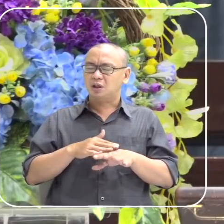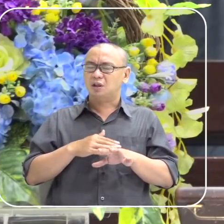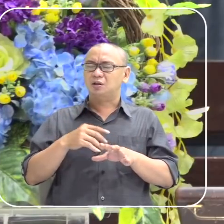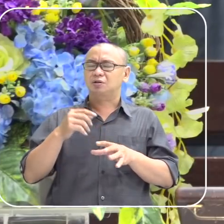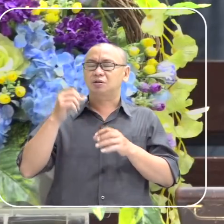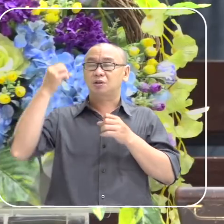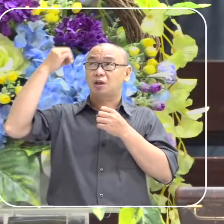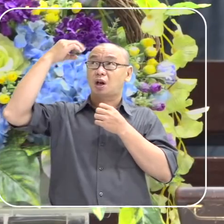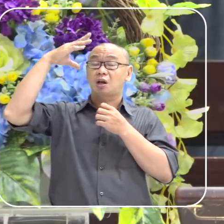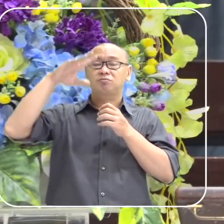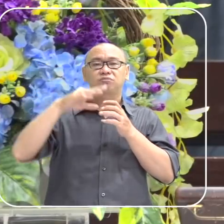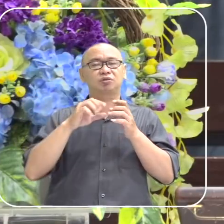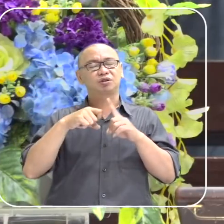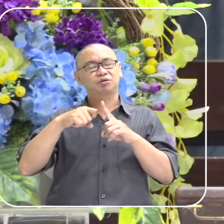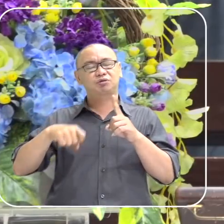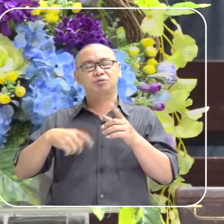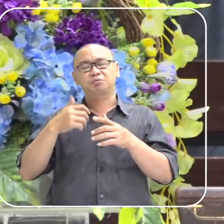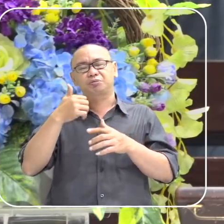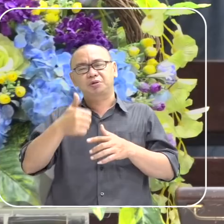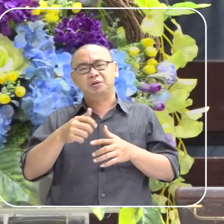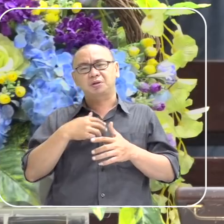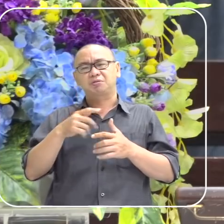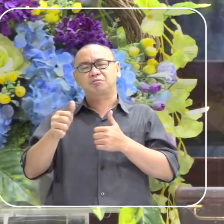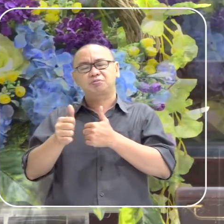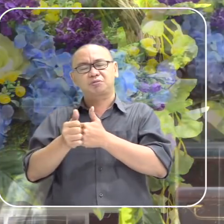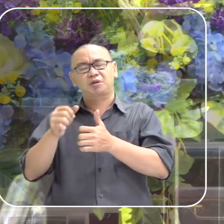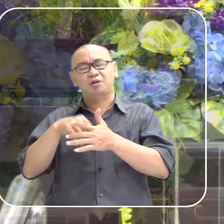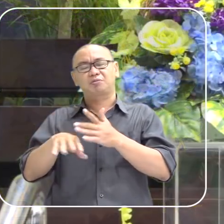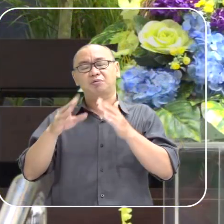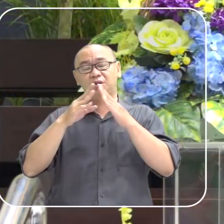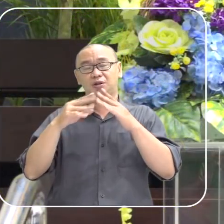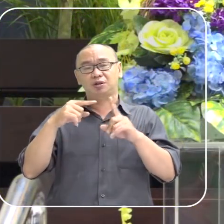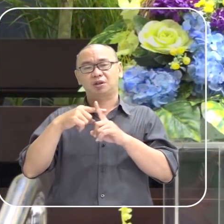terang Kristus, boleh nyata terlihat dalam gereja-gereja Tuhan.